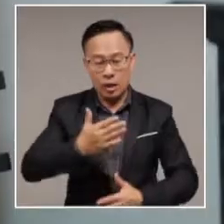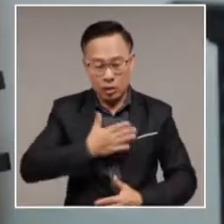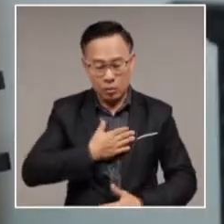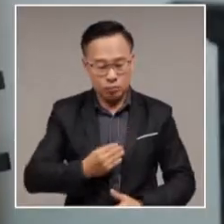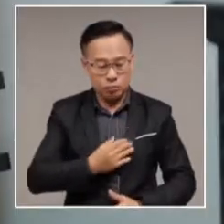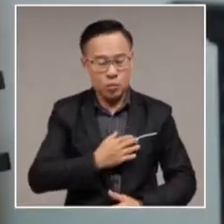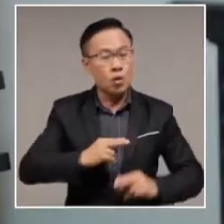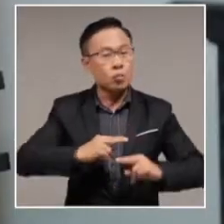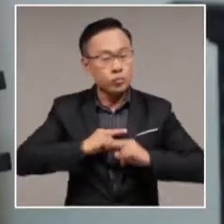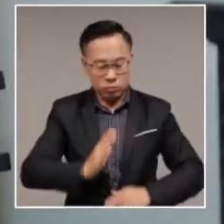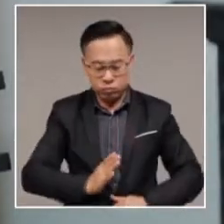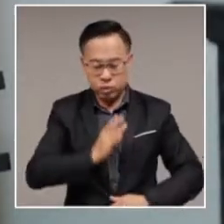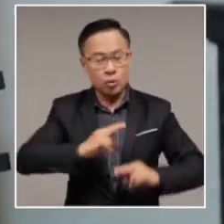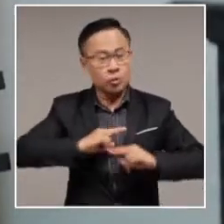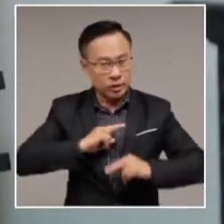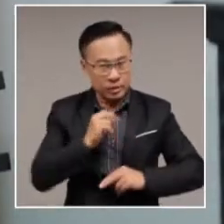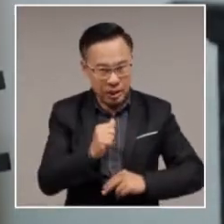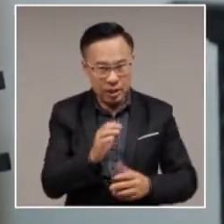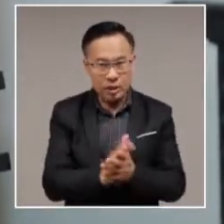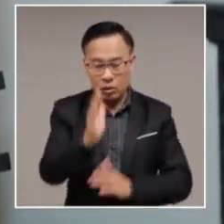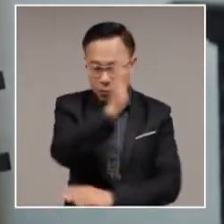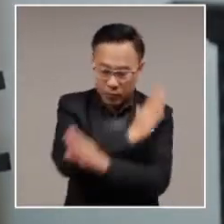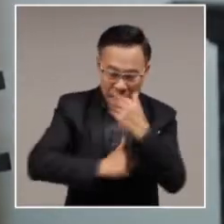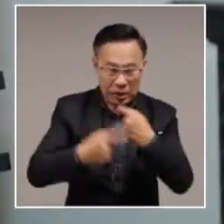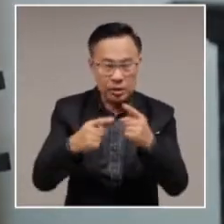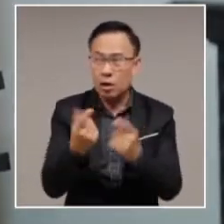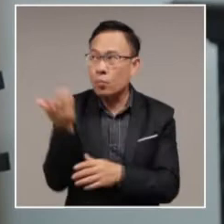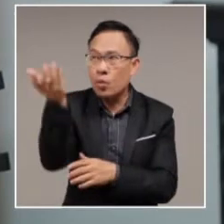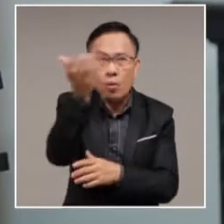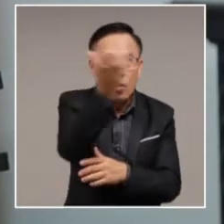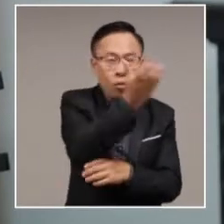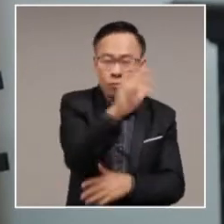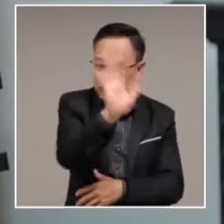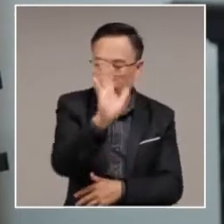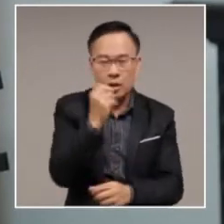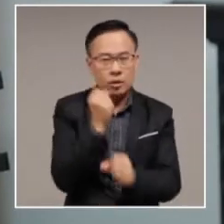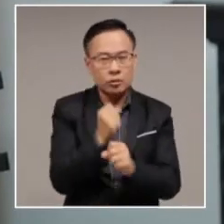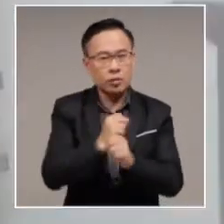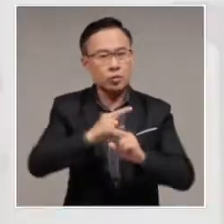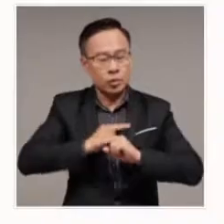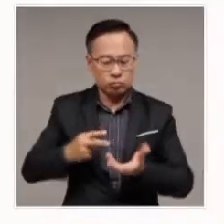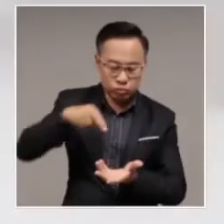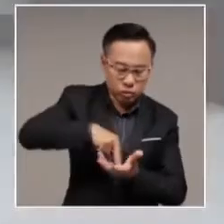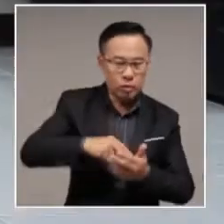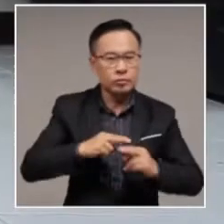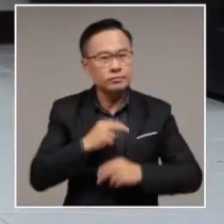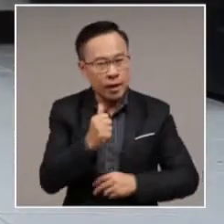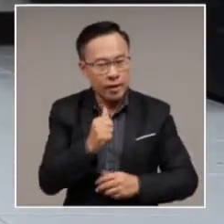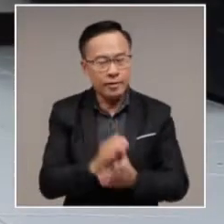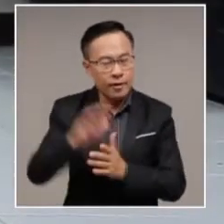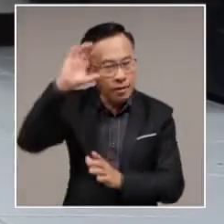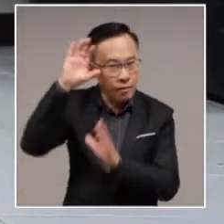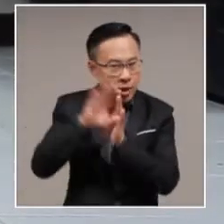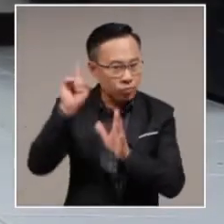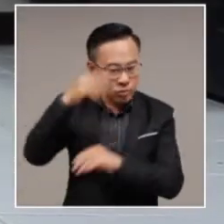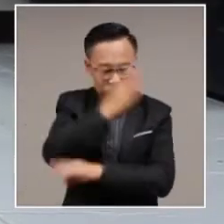จะเกิดมาเป็นแบบนี้แต่หนูก็ไม่ได้ทำตัวเป็นภาระให้ใครเพราะว่าหนูสามารถช่วยเหลือตัวเองได้ทุกอย่าง ภาพพี่นุ้ยเดินคลาน